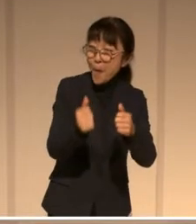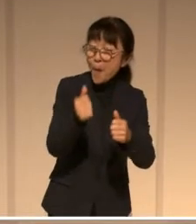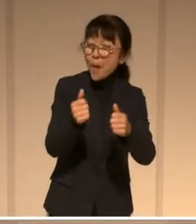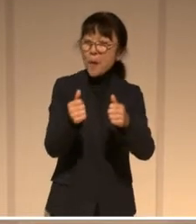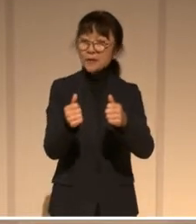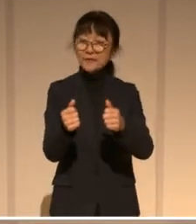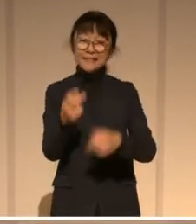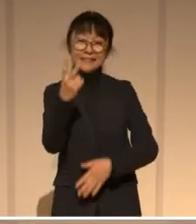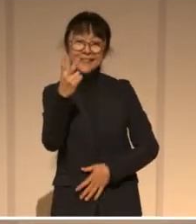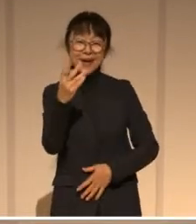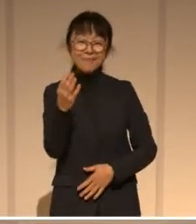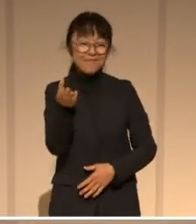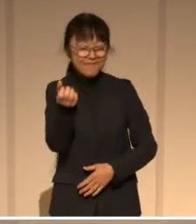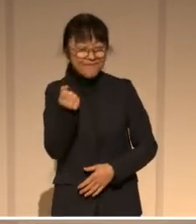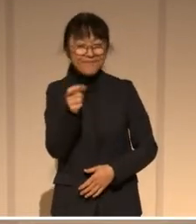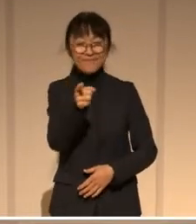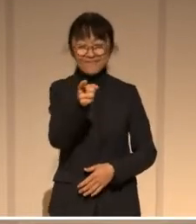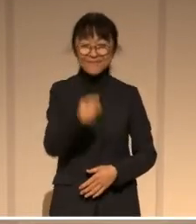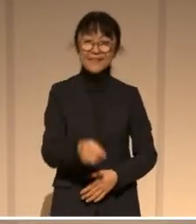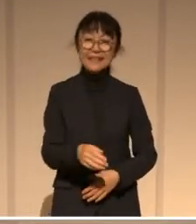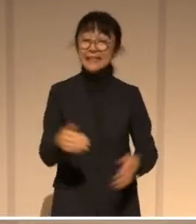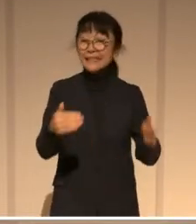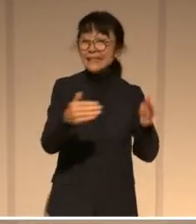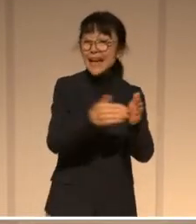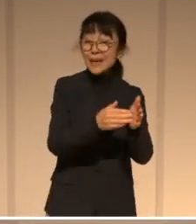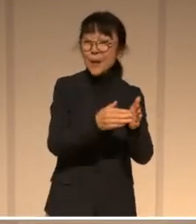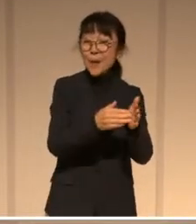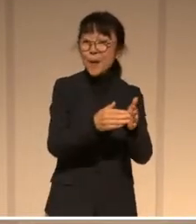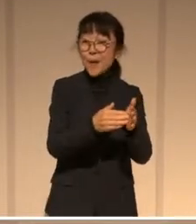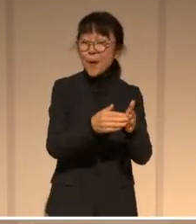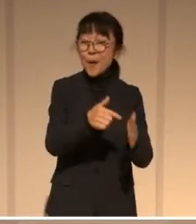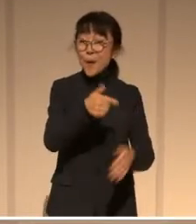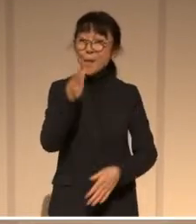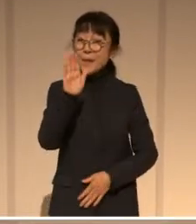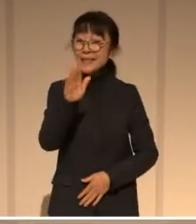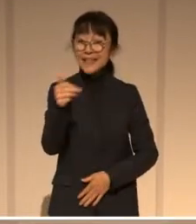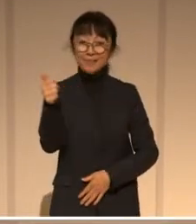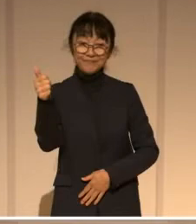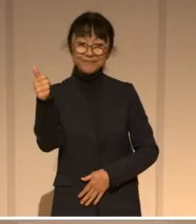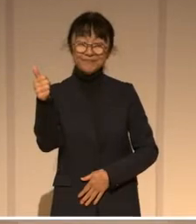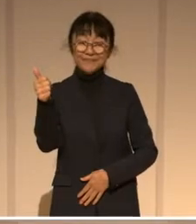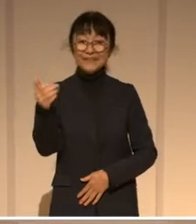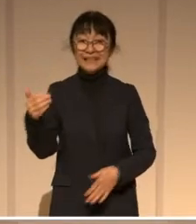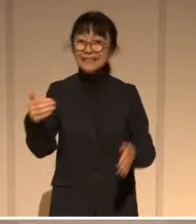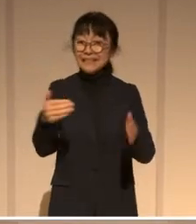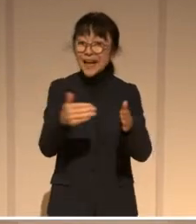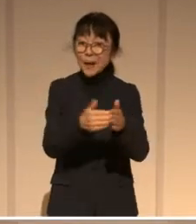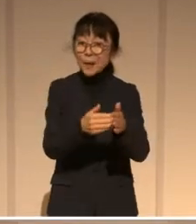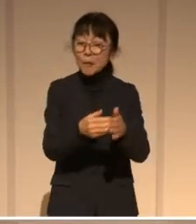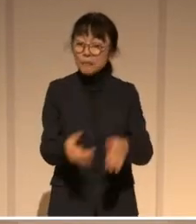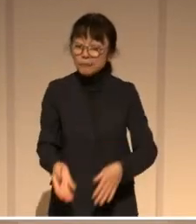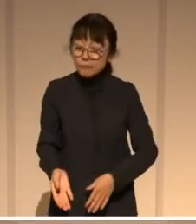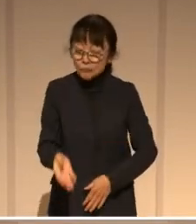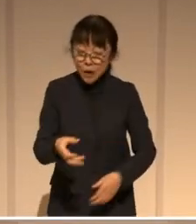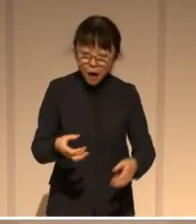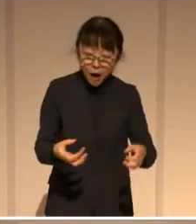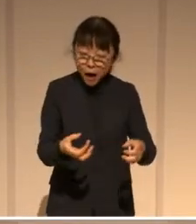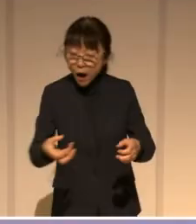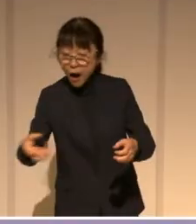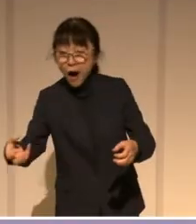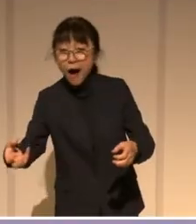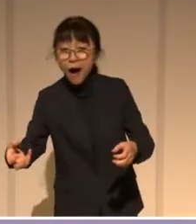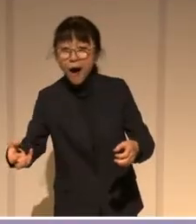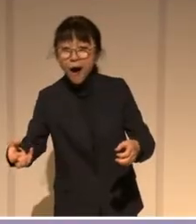さあということで最後3番目はお前はここで全然当たらずにないから0点だったらキュッ